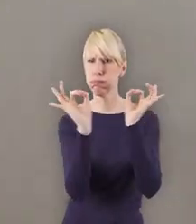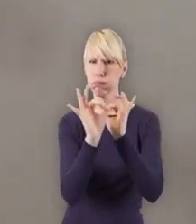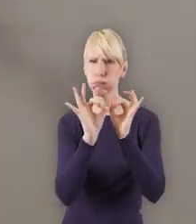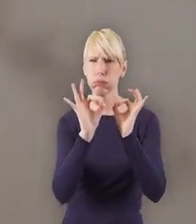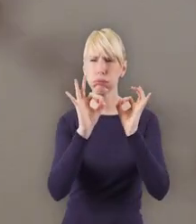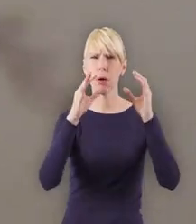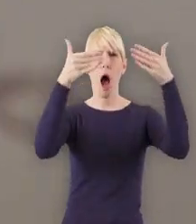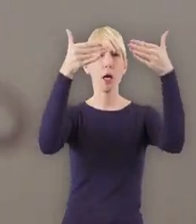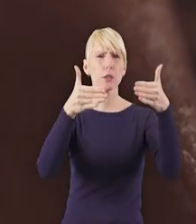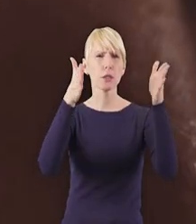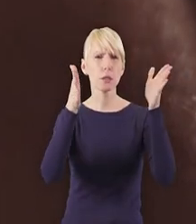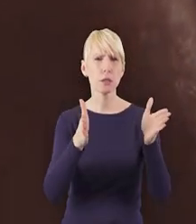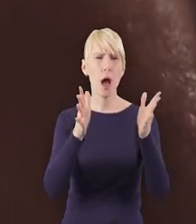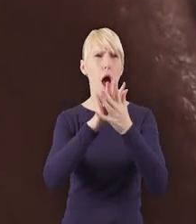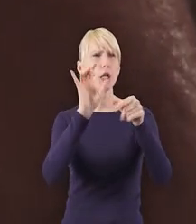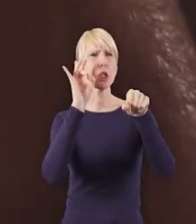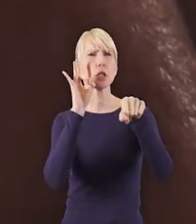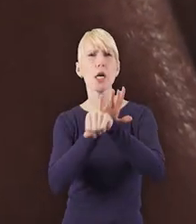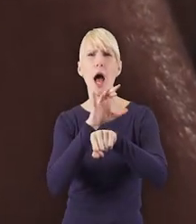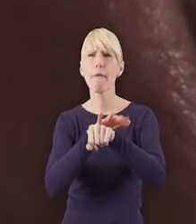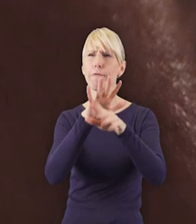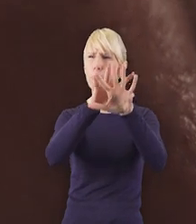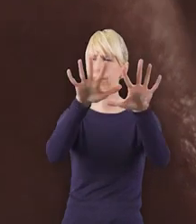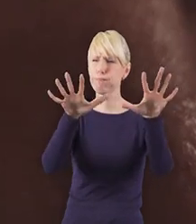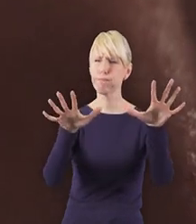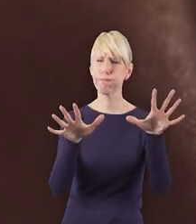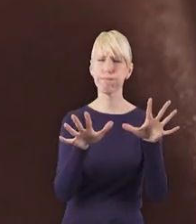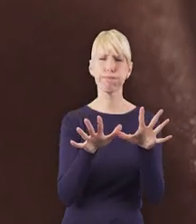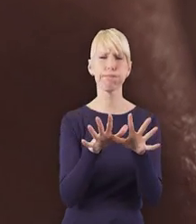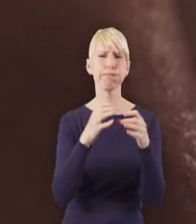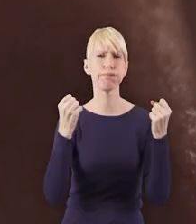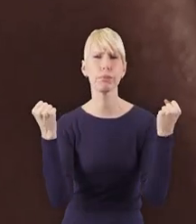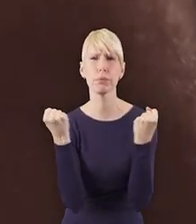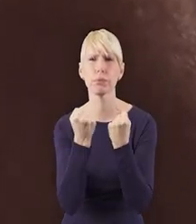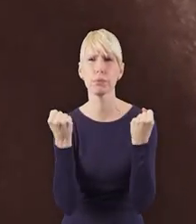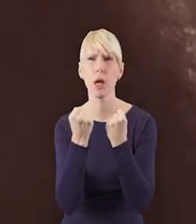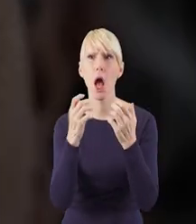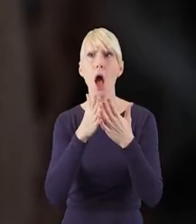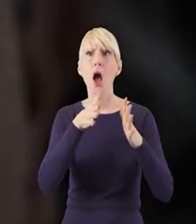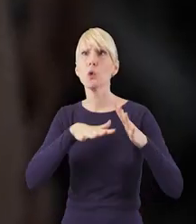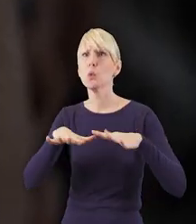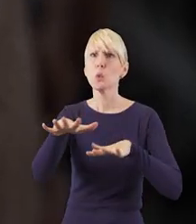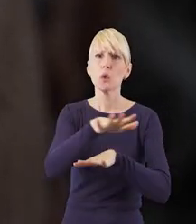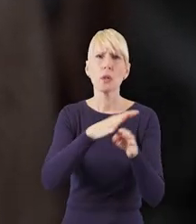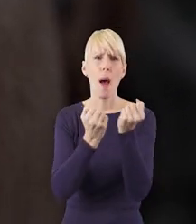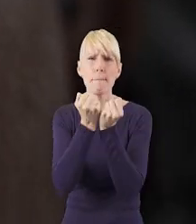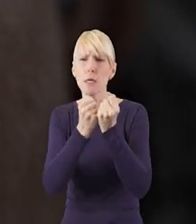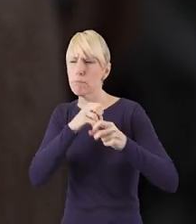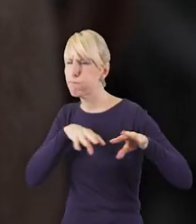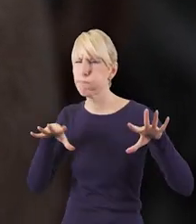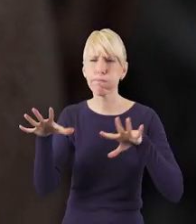Ściany i podłoga zbroczone były krwią. Na podłodze porozrzucane jakieś papiery